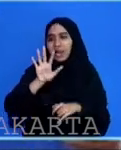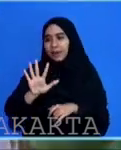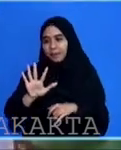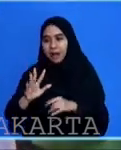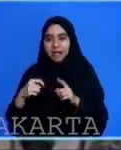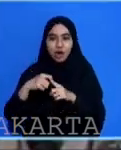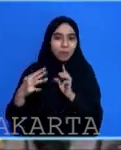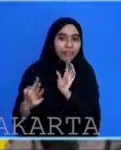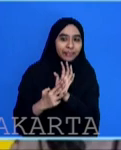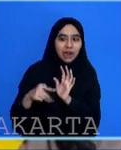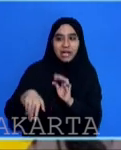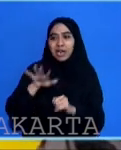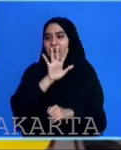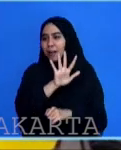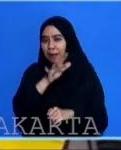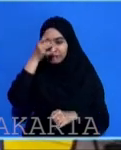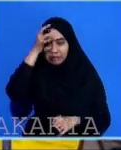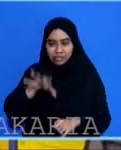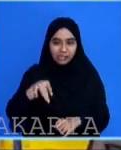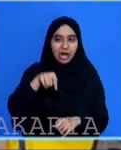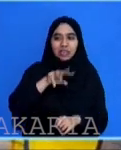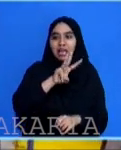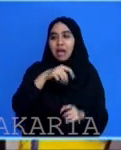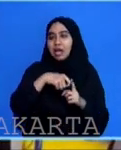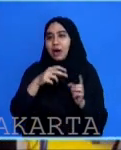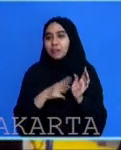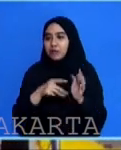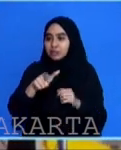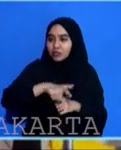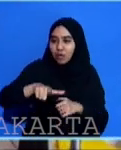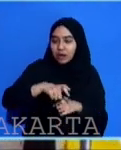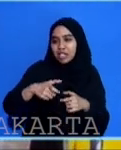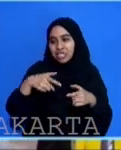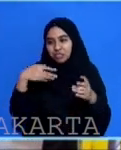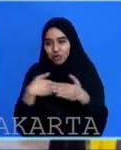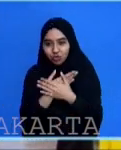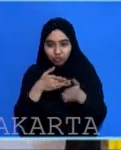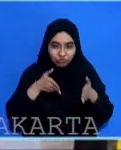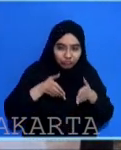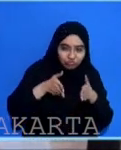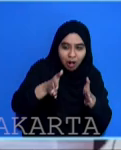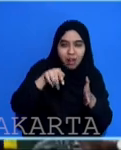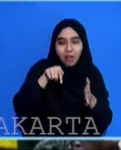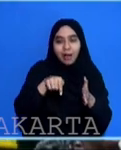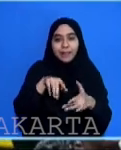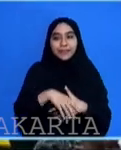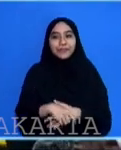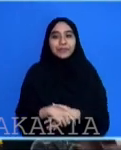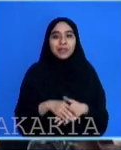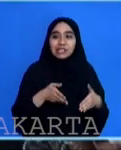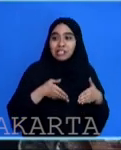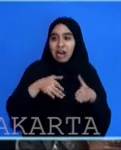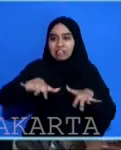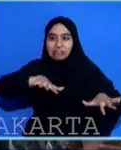padukuhan dan 3 kapanewon di Kabupaten Gunung Kidul. Ruas Jalan Tawangalang ini merupakan jalur yang cukup